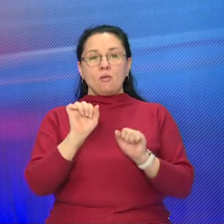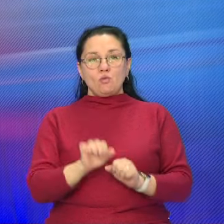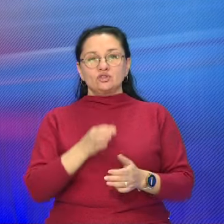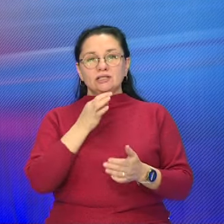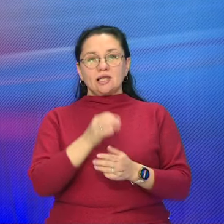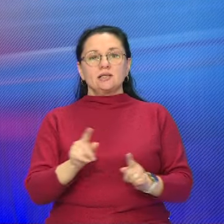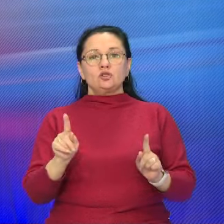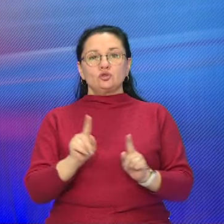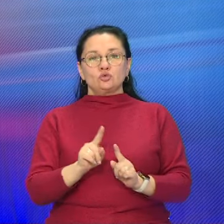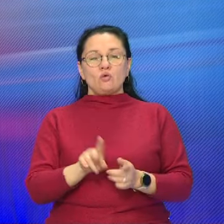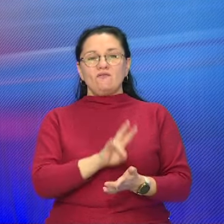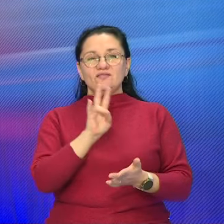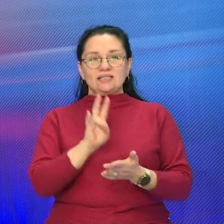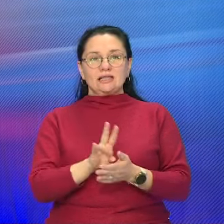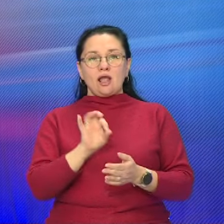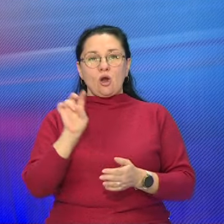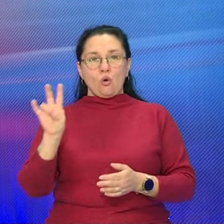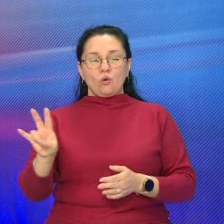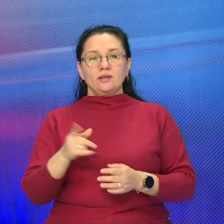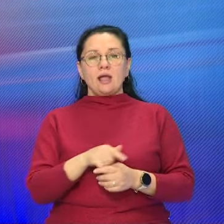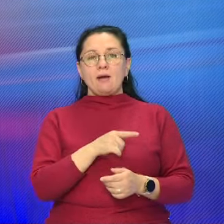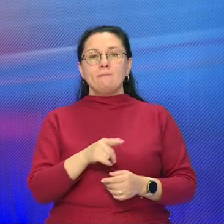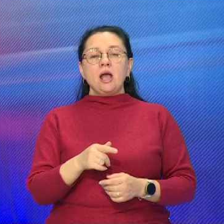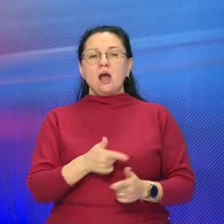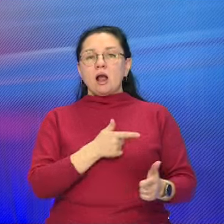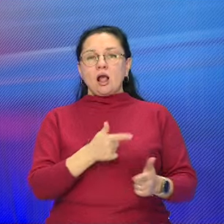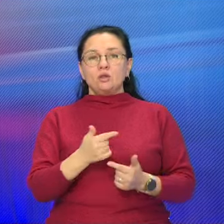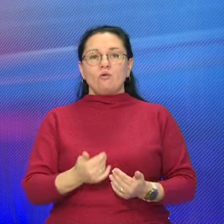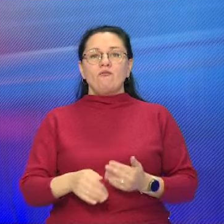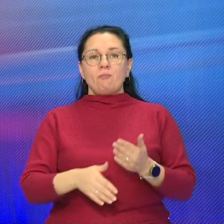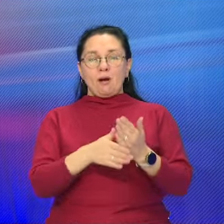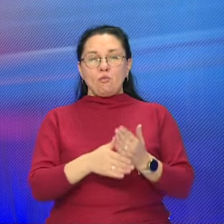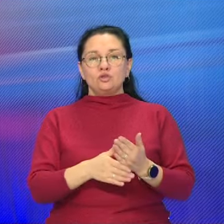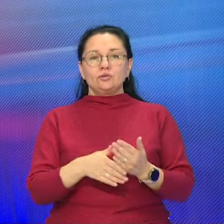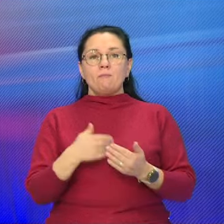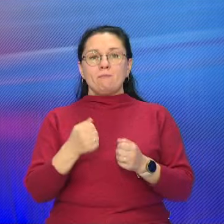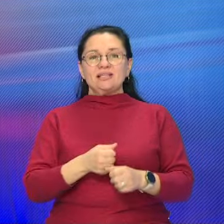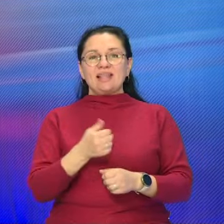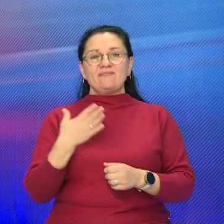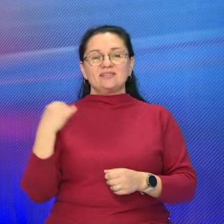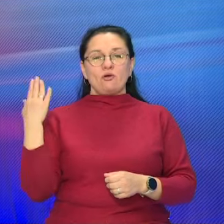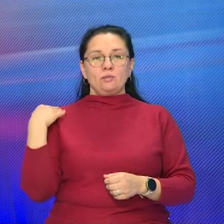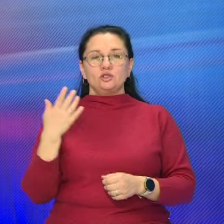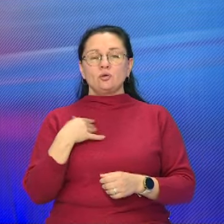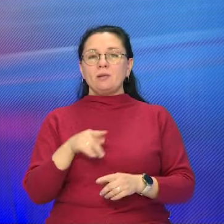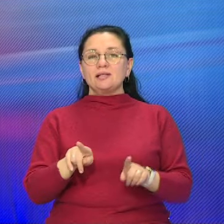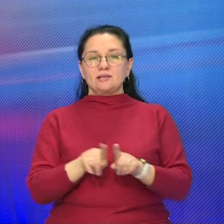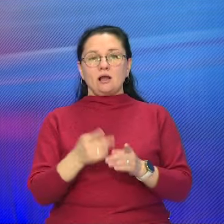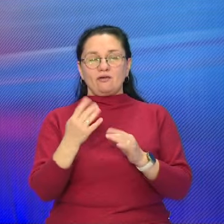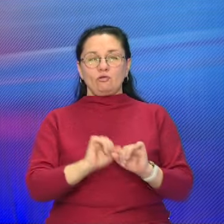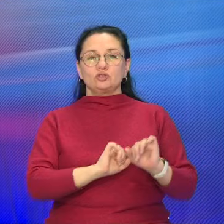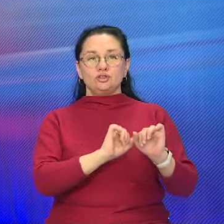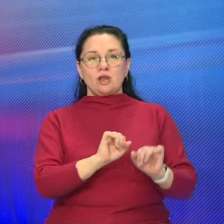что всегда он готов подставить плечо, и мы всегда за него тоже стоим горой. Мы можем проявить